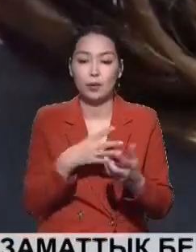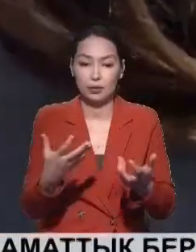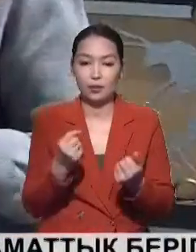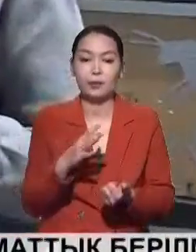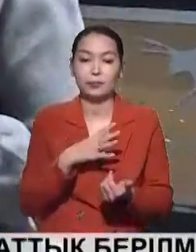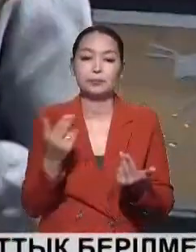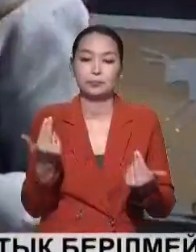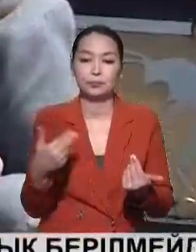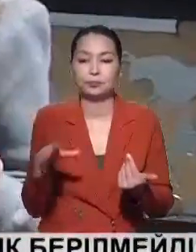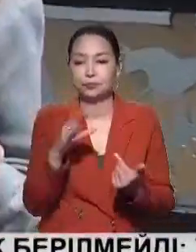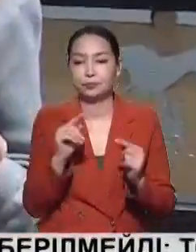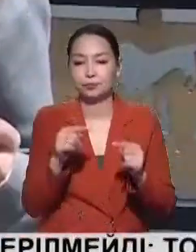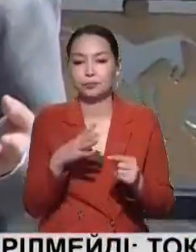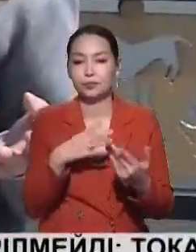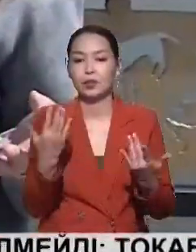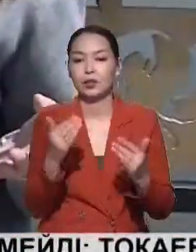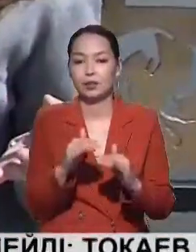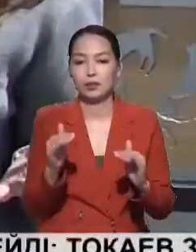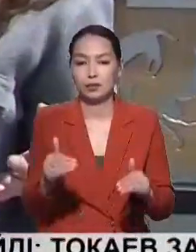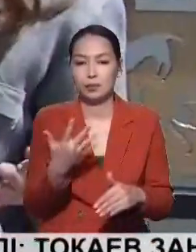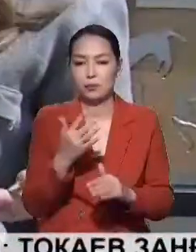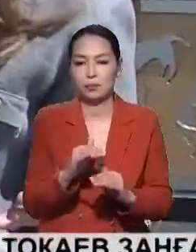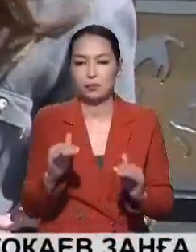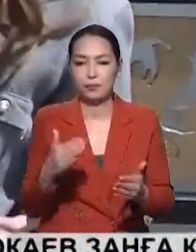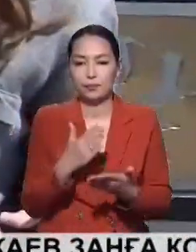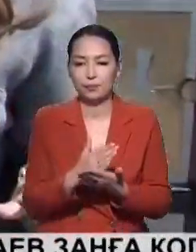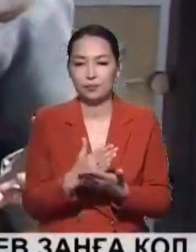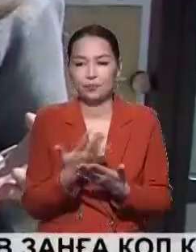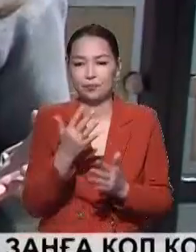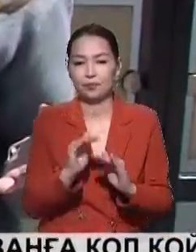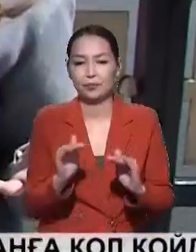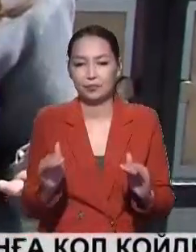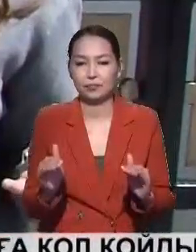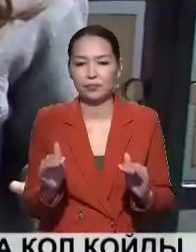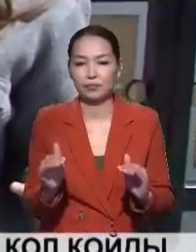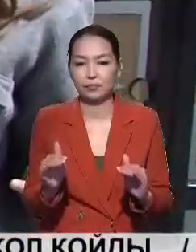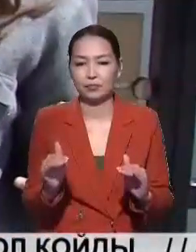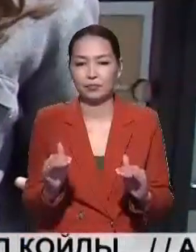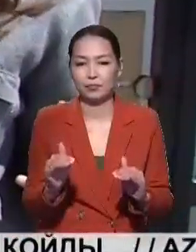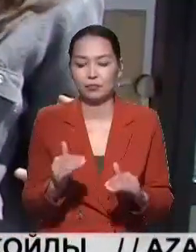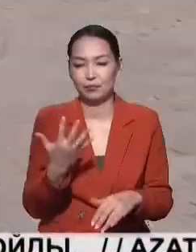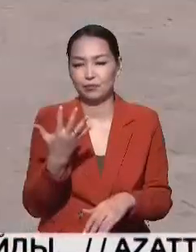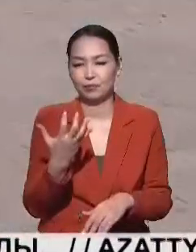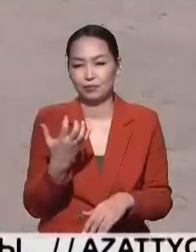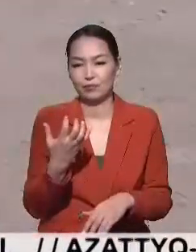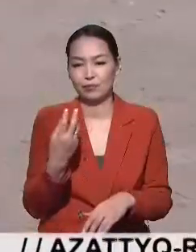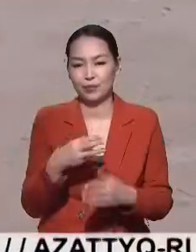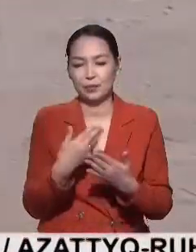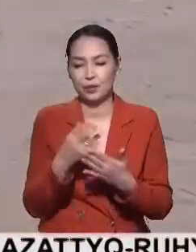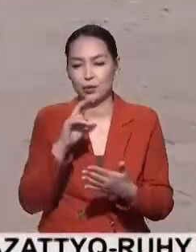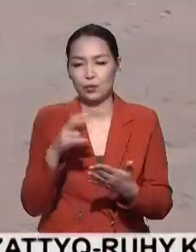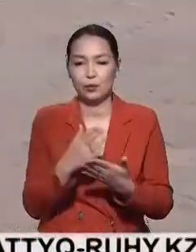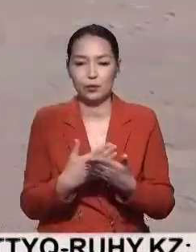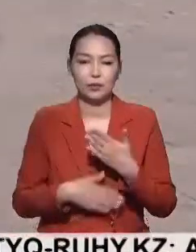түсті, иә. Қанша балаларыңыз бар? 5 баламыз бар. Ага. 5 балаға қанша теңге түсті? 5 балаға 500 доллар түскен шығар. Қуаныш болды,